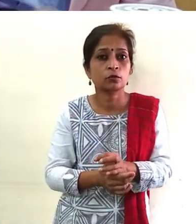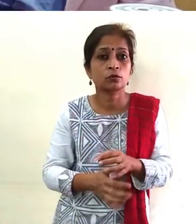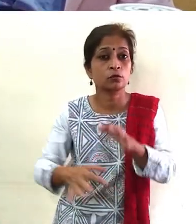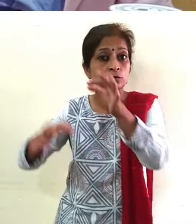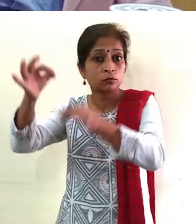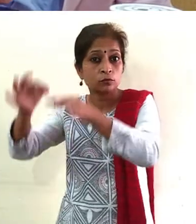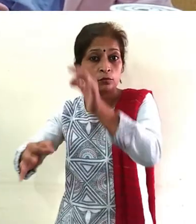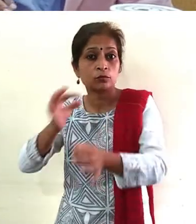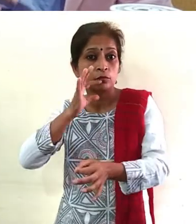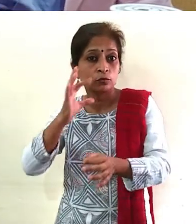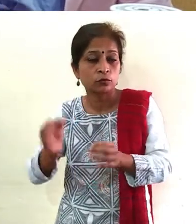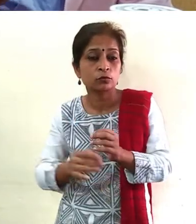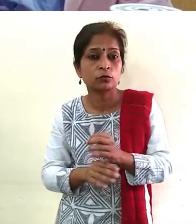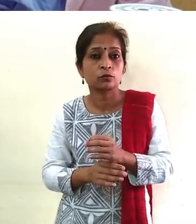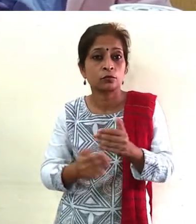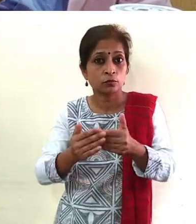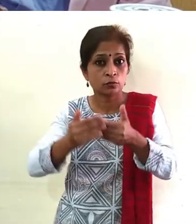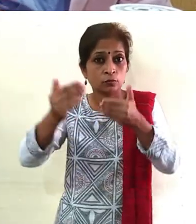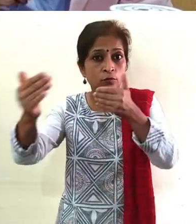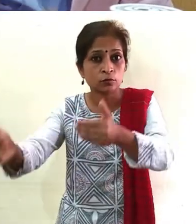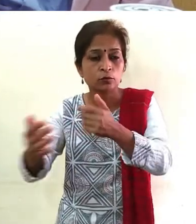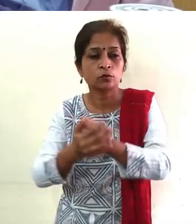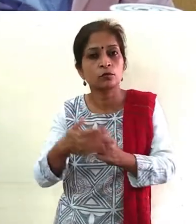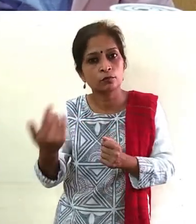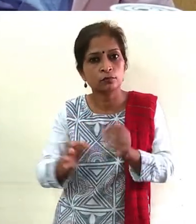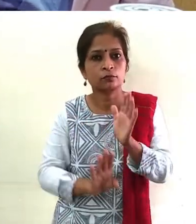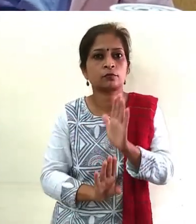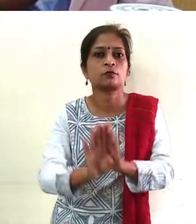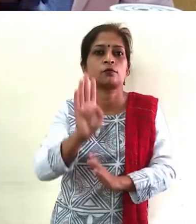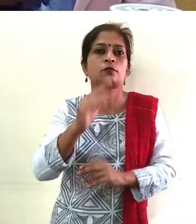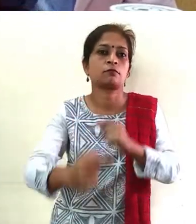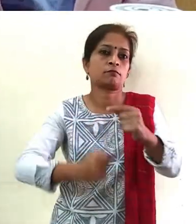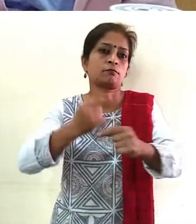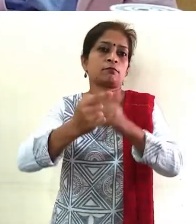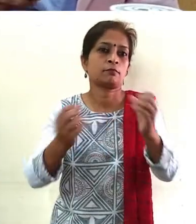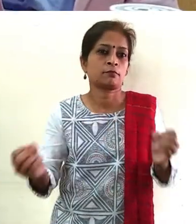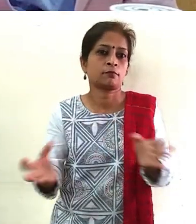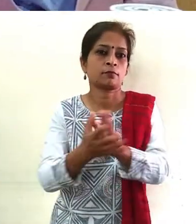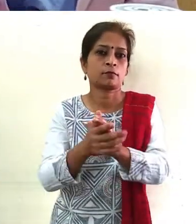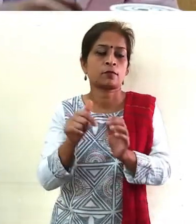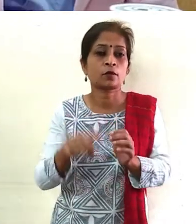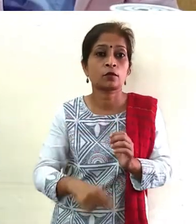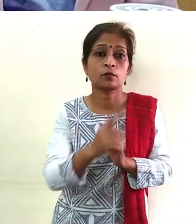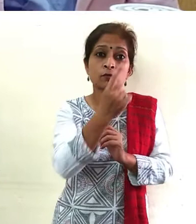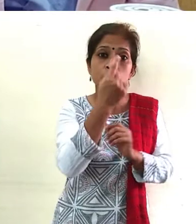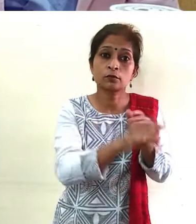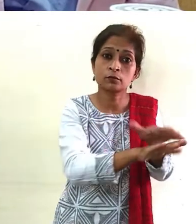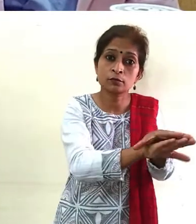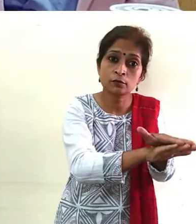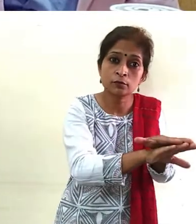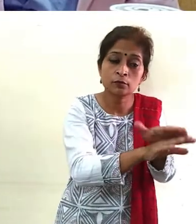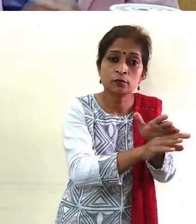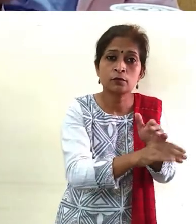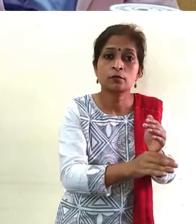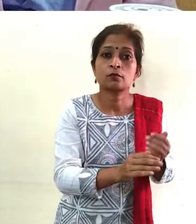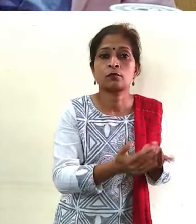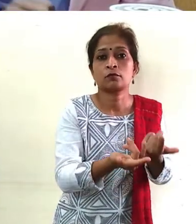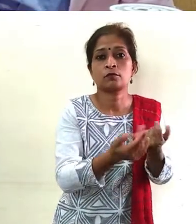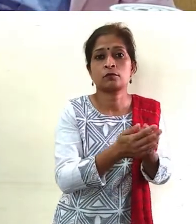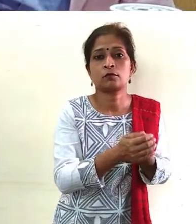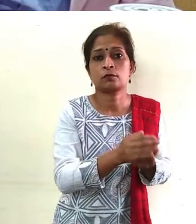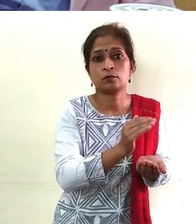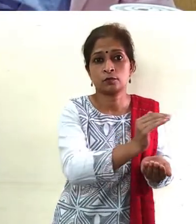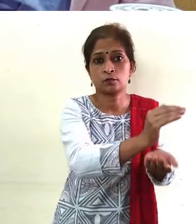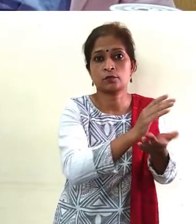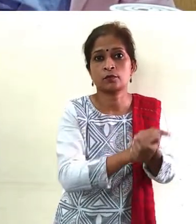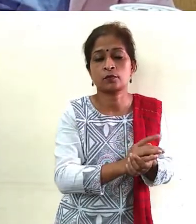आया तो सही मायने में विकास या इवोल्यूशन हुआ। तो हमारा कहना है कि मत्स्य अवतार पहला अवतार, पानी